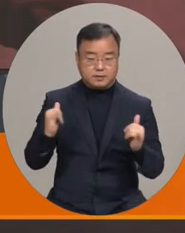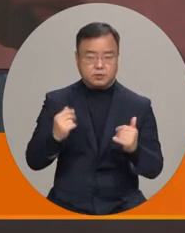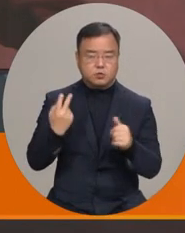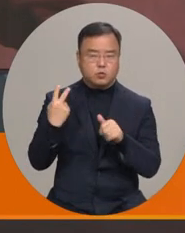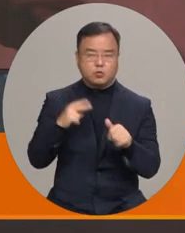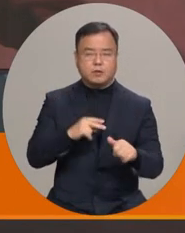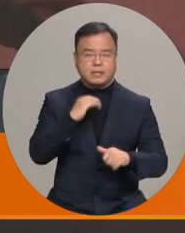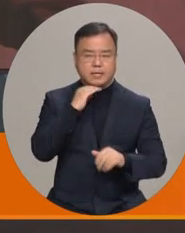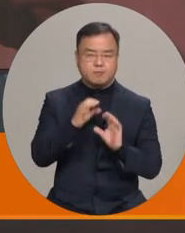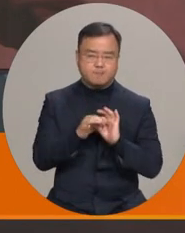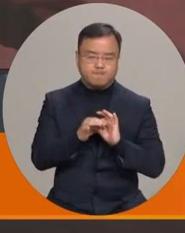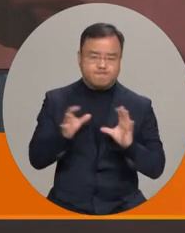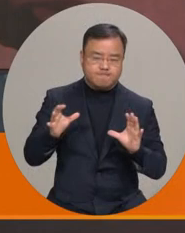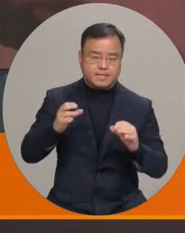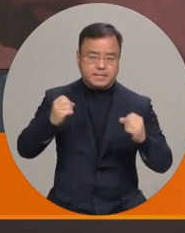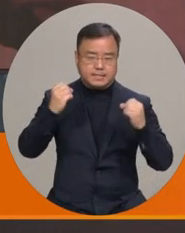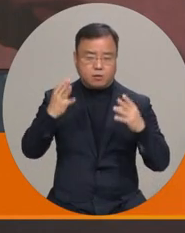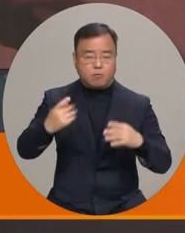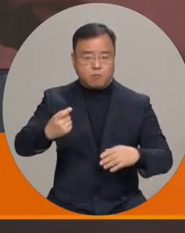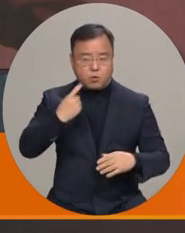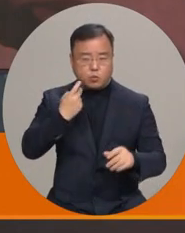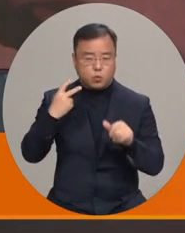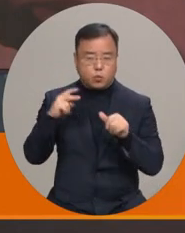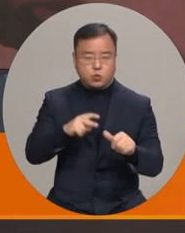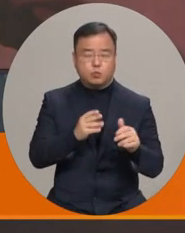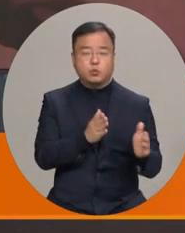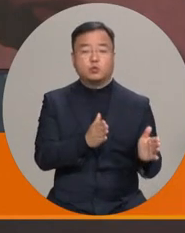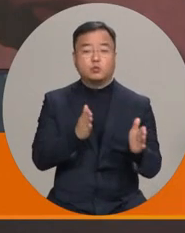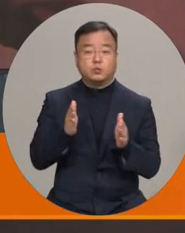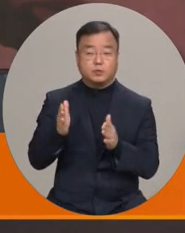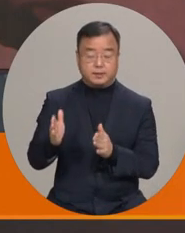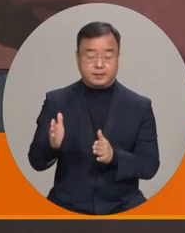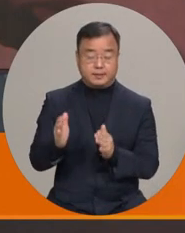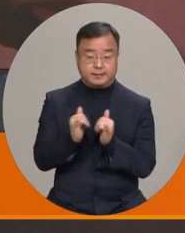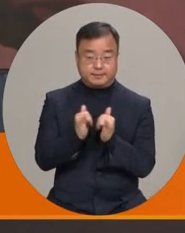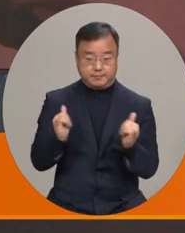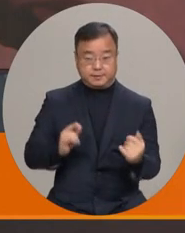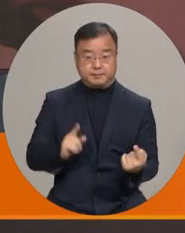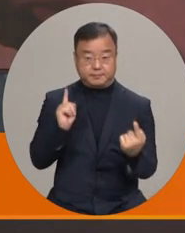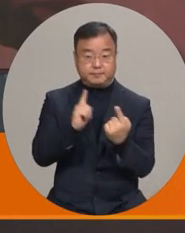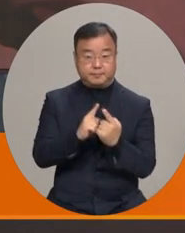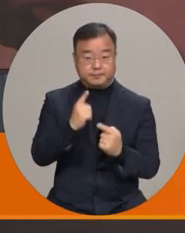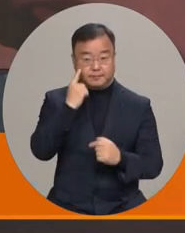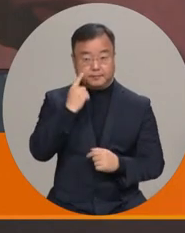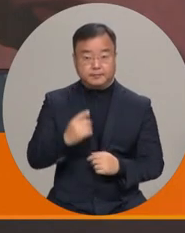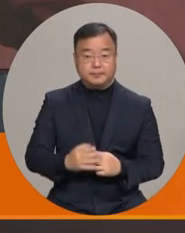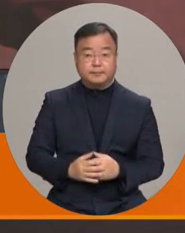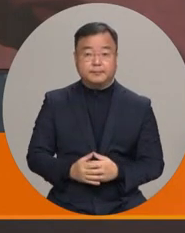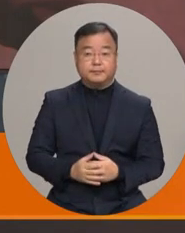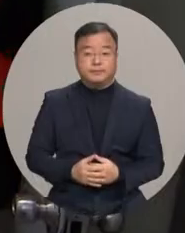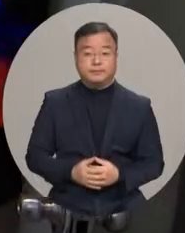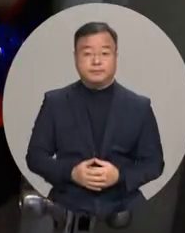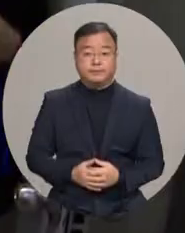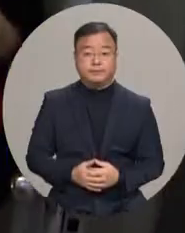넘어 새로운 배움과 도전을 준비하는 만학도 수험생들을 서진석 기자가 만나봤습니다.